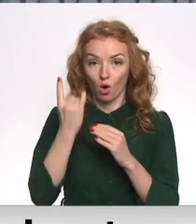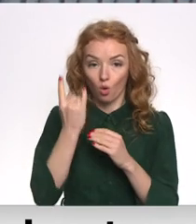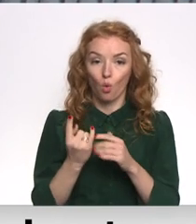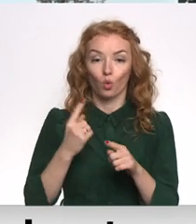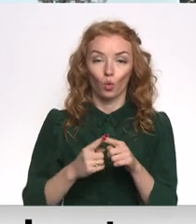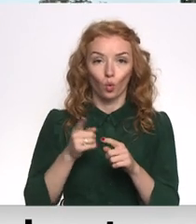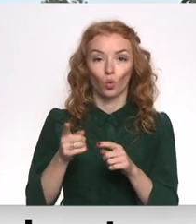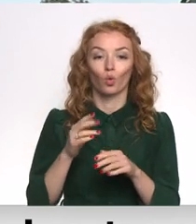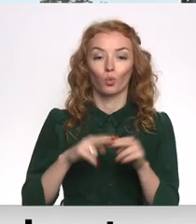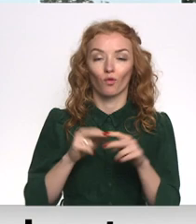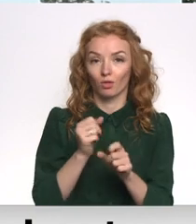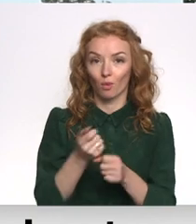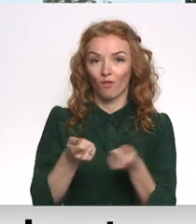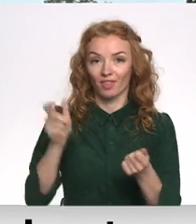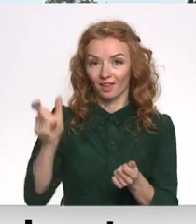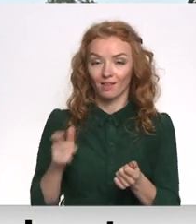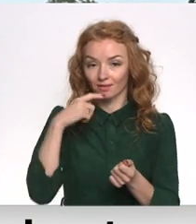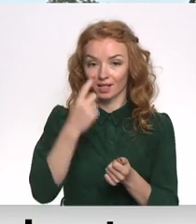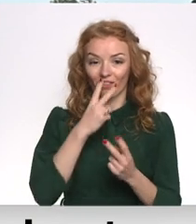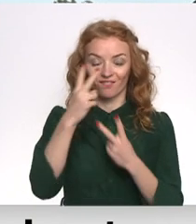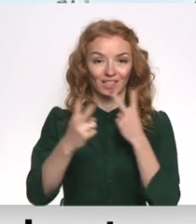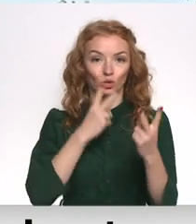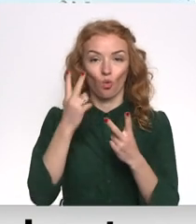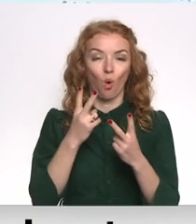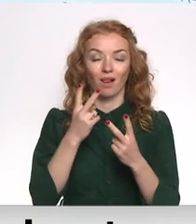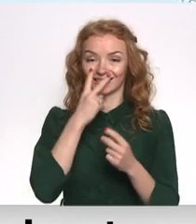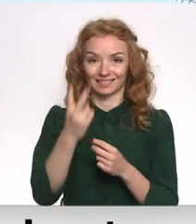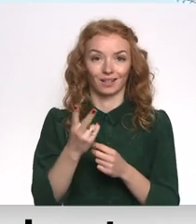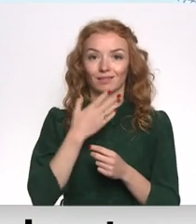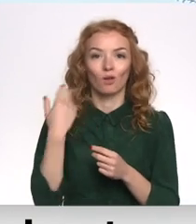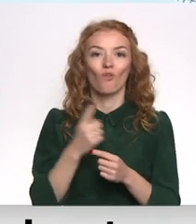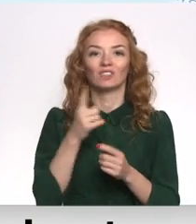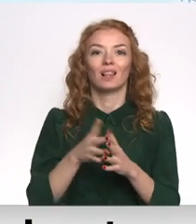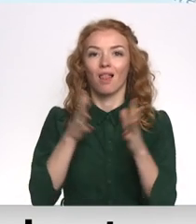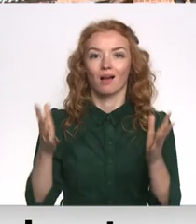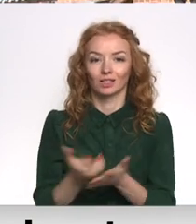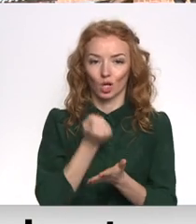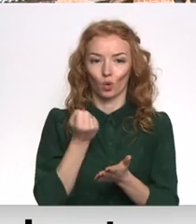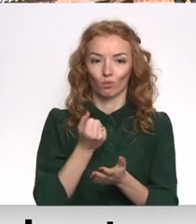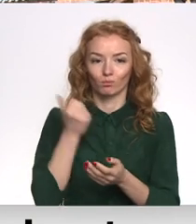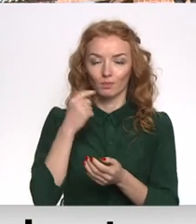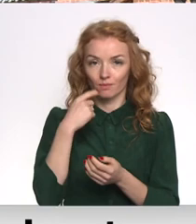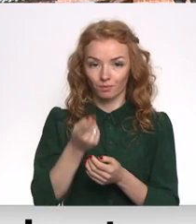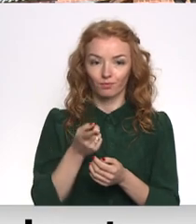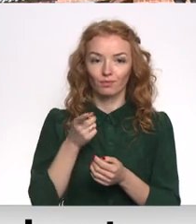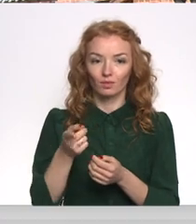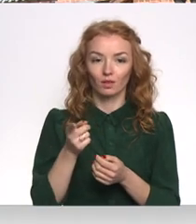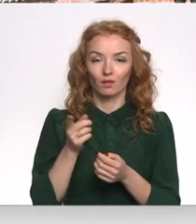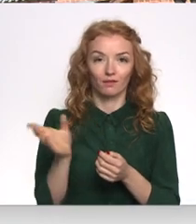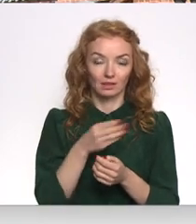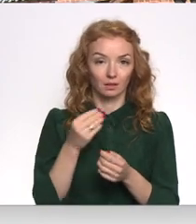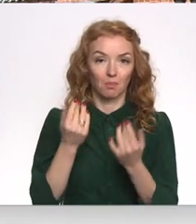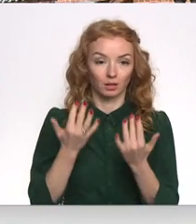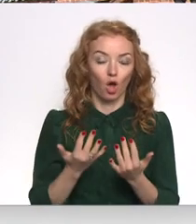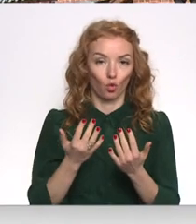Pilsbūvdarbu vadītājs RTV teica, ka vizuālais izskats neesot lielākais iegūms. Viši anekdotes pasākumi, jo mēs